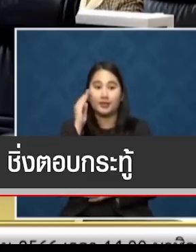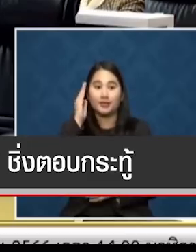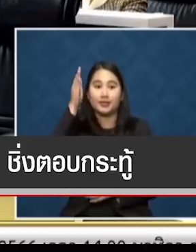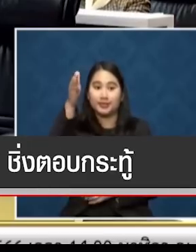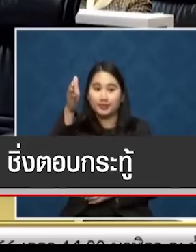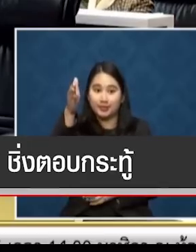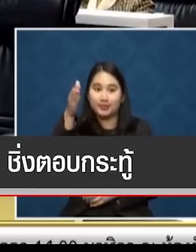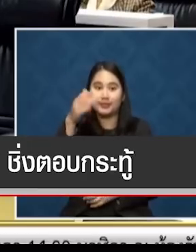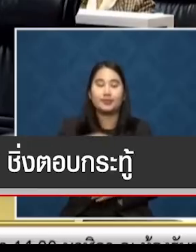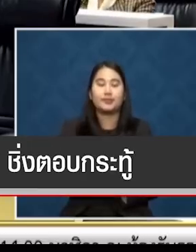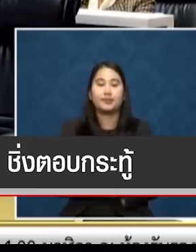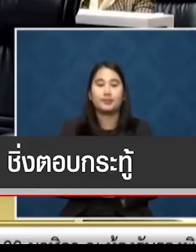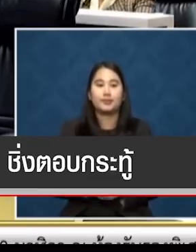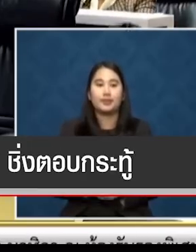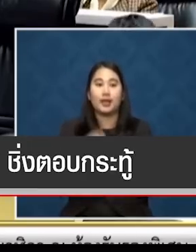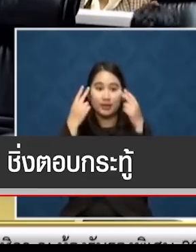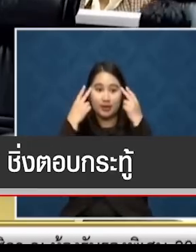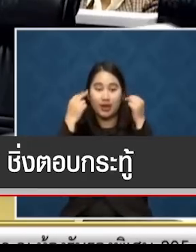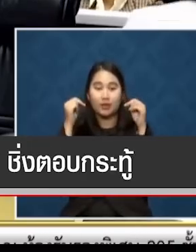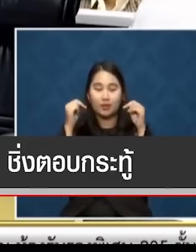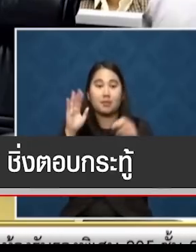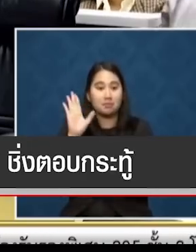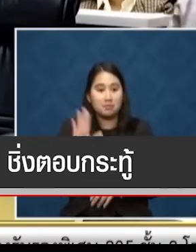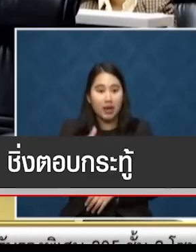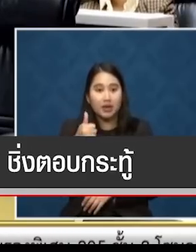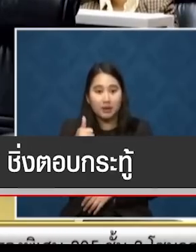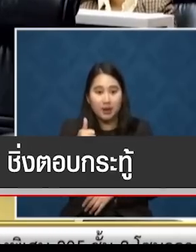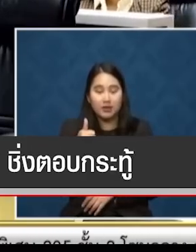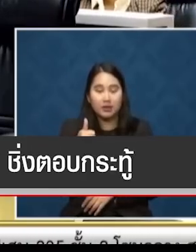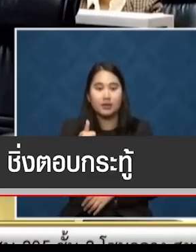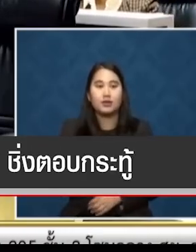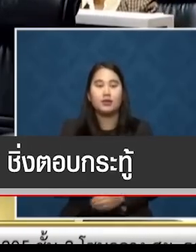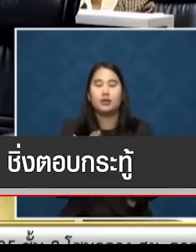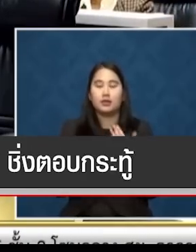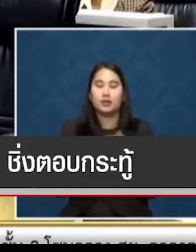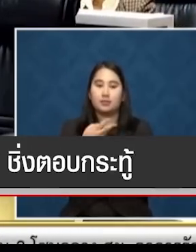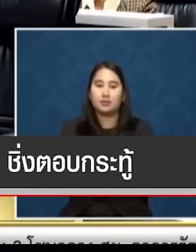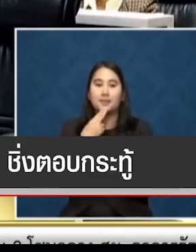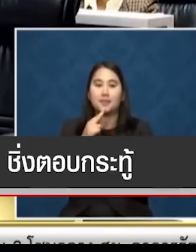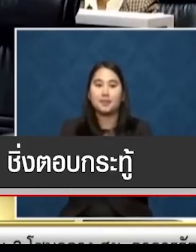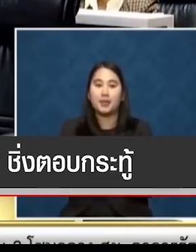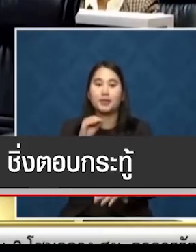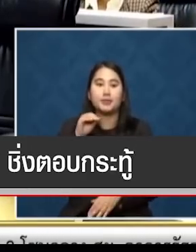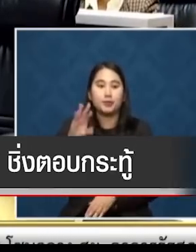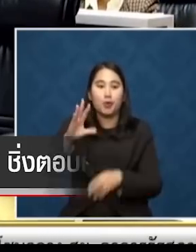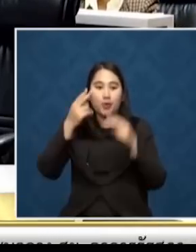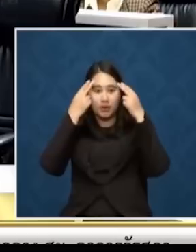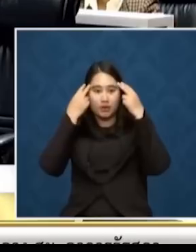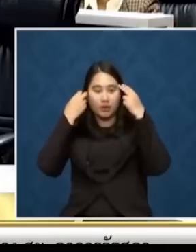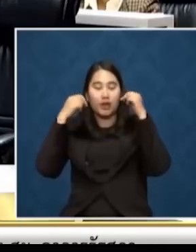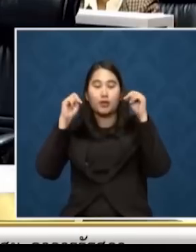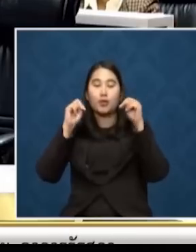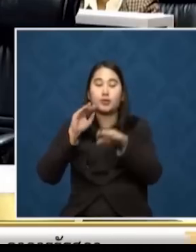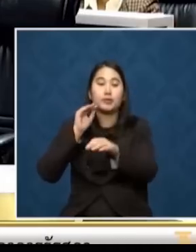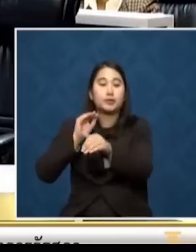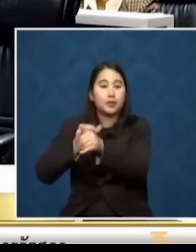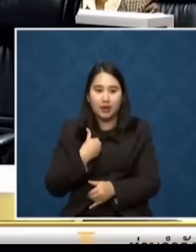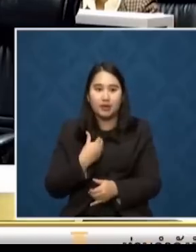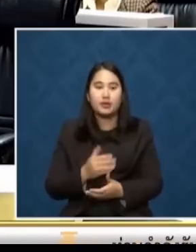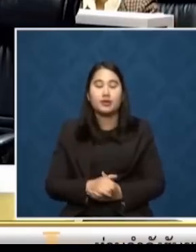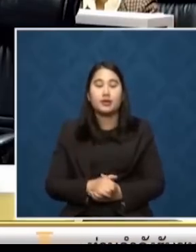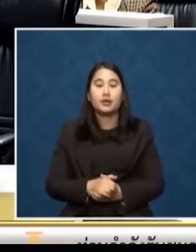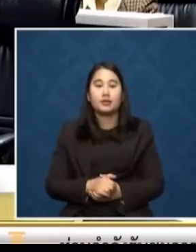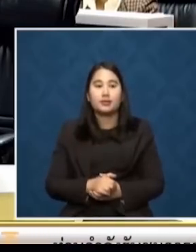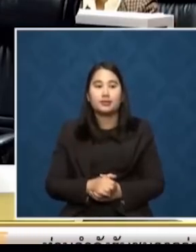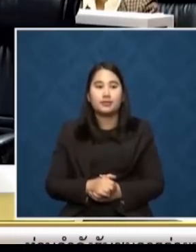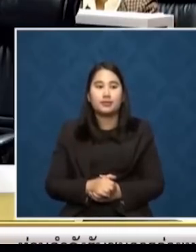านะครับครั้งถัดไปท่านนายกรัฐมนตรีจะมาได้หรือไม่หรือท่านประธานได้มีการทำหนังสือถึงท่านนายกรัฐมนตรีเพื่อท้วงติงเรื่องนี้หรือไม่